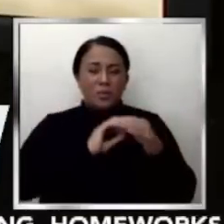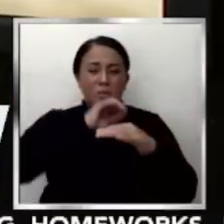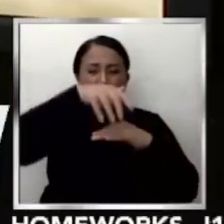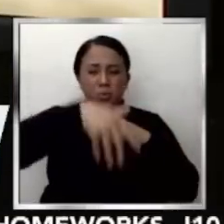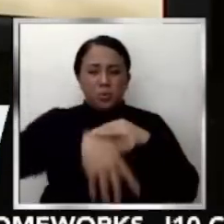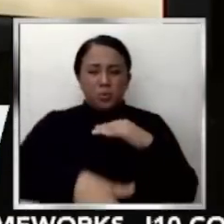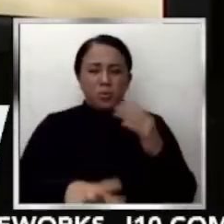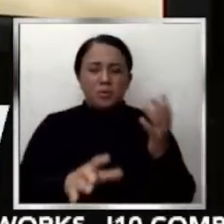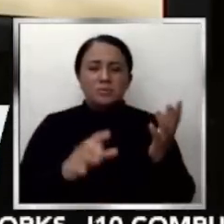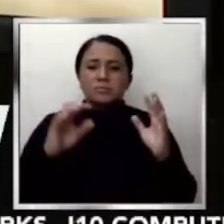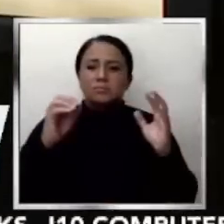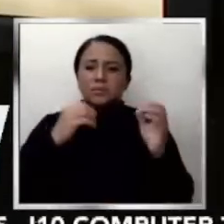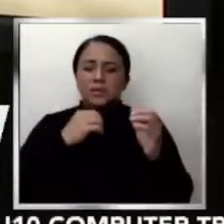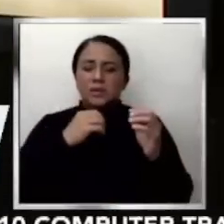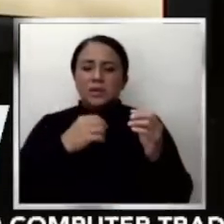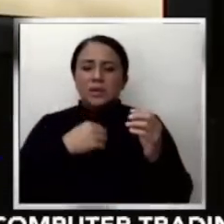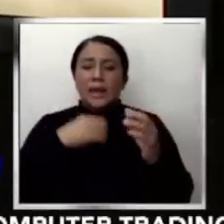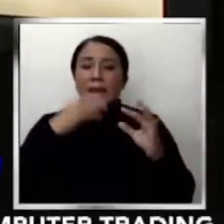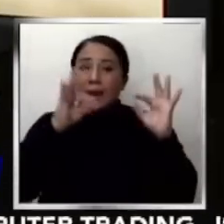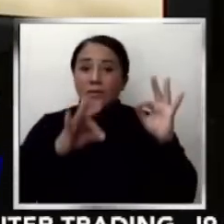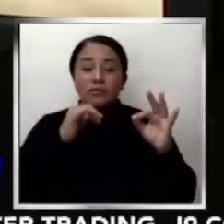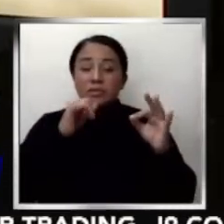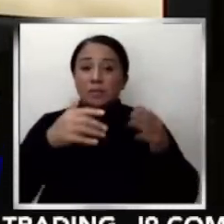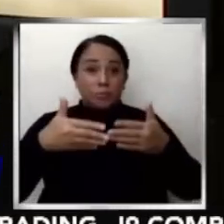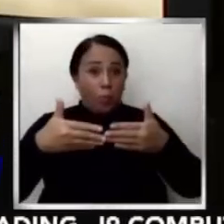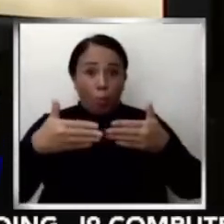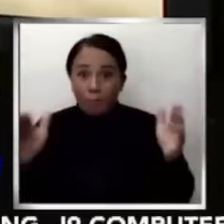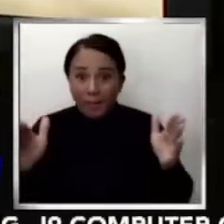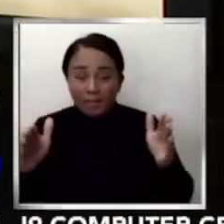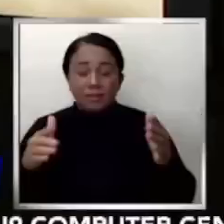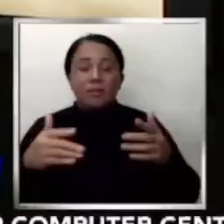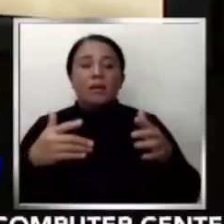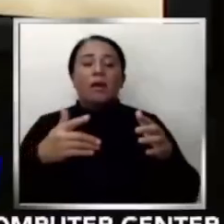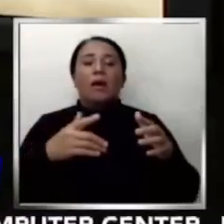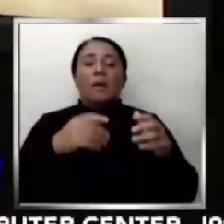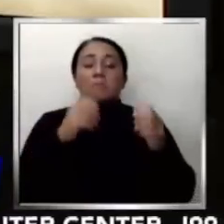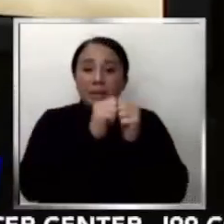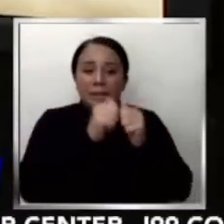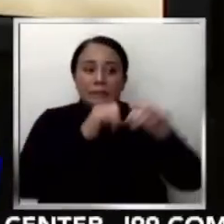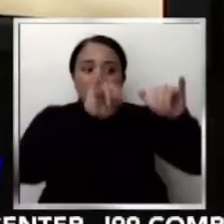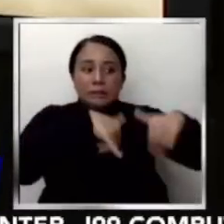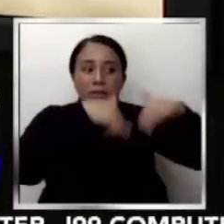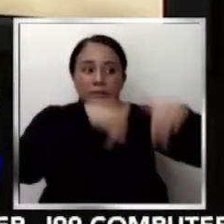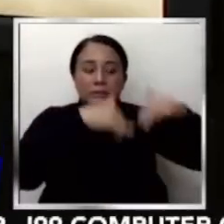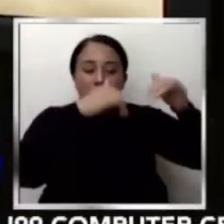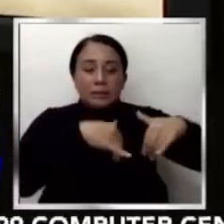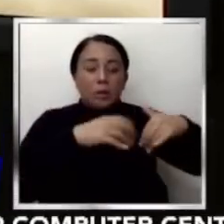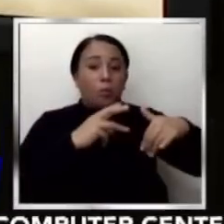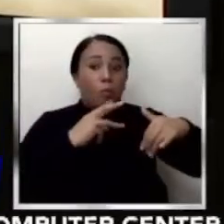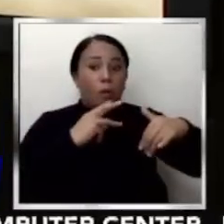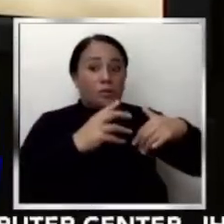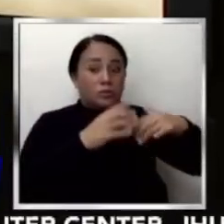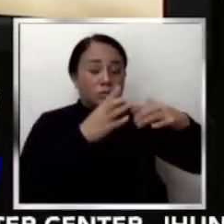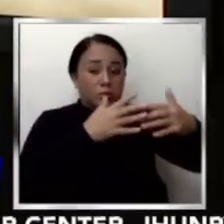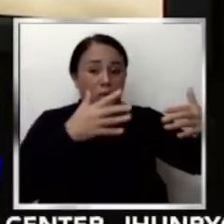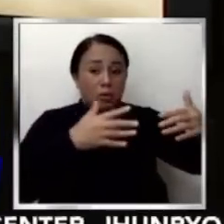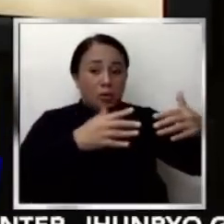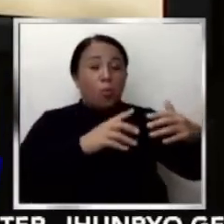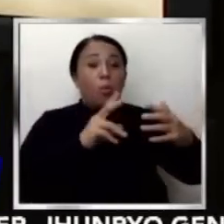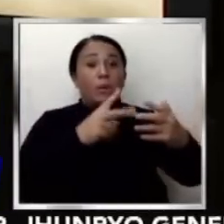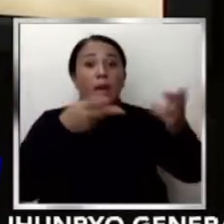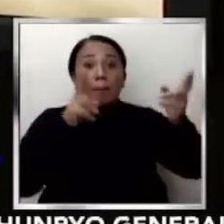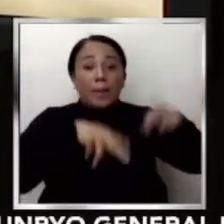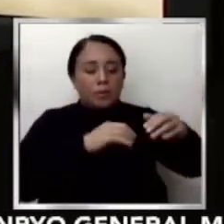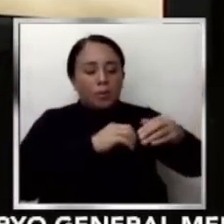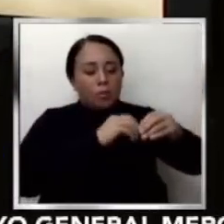at bumigat ng bumigat yung tubig dun sa loob ng reservoir, baka